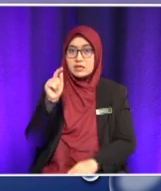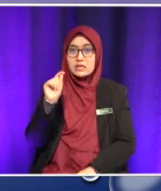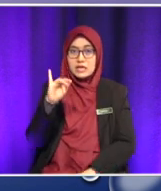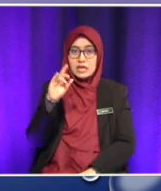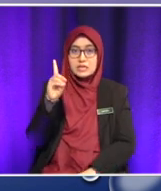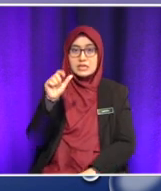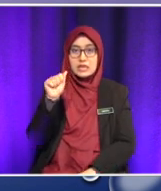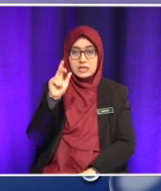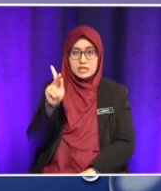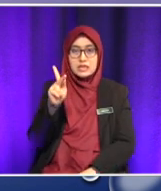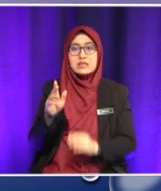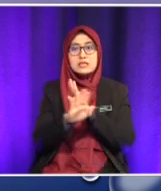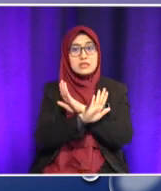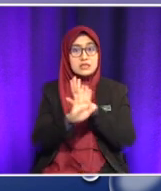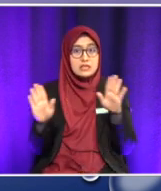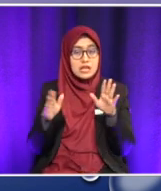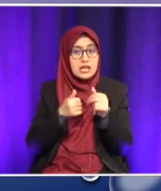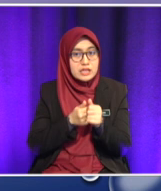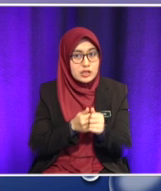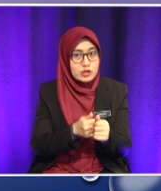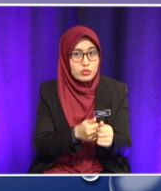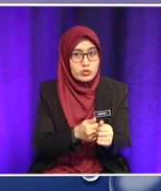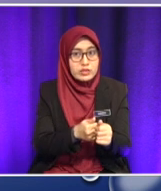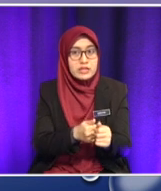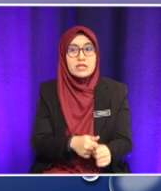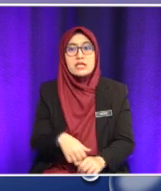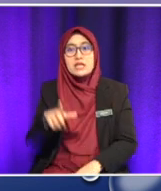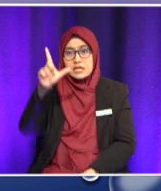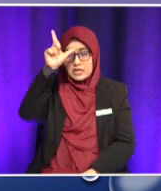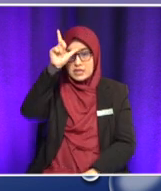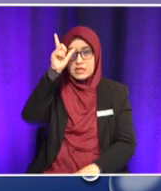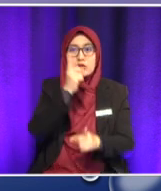hasad laki tersebut dia tidak lain saya